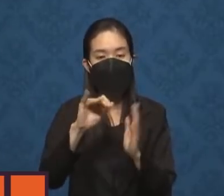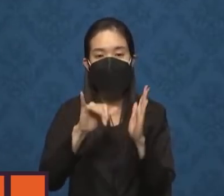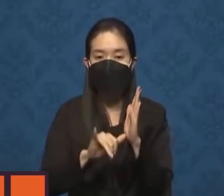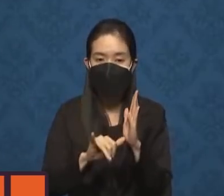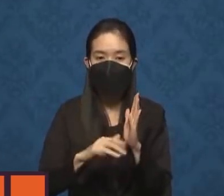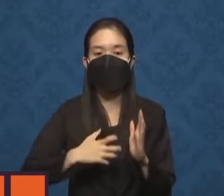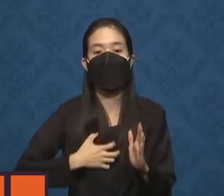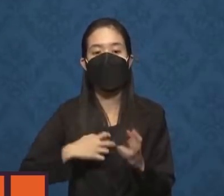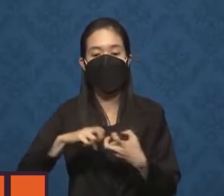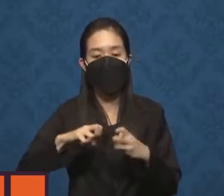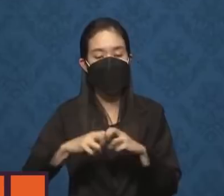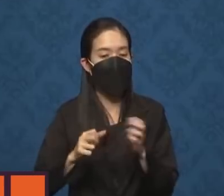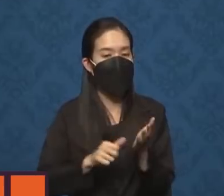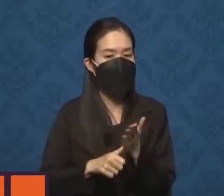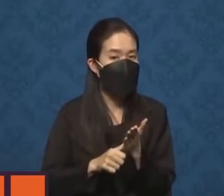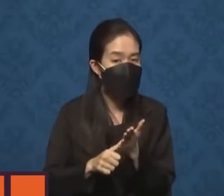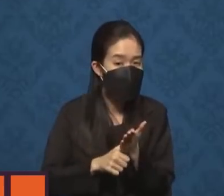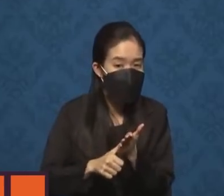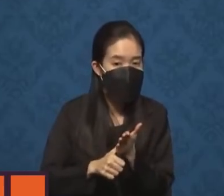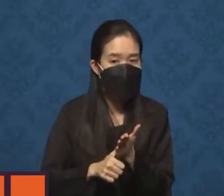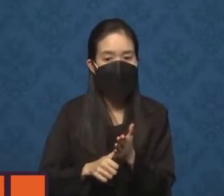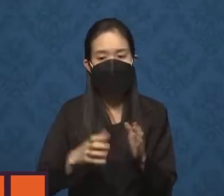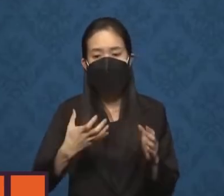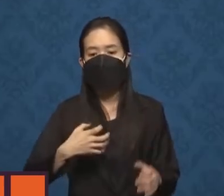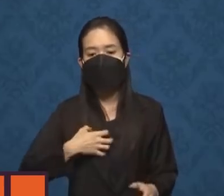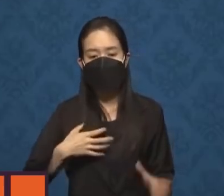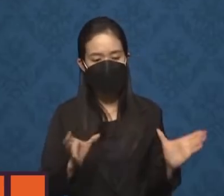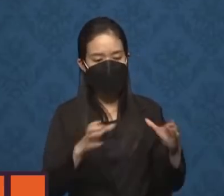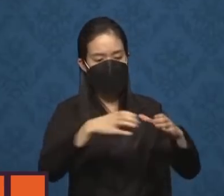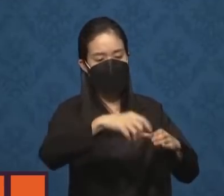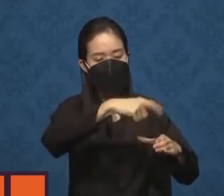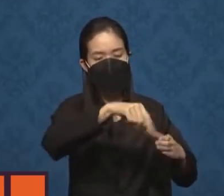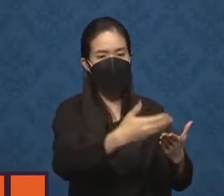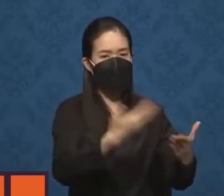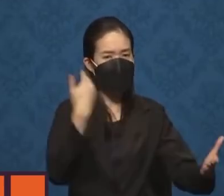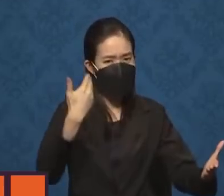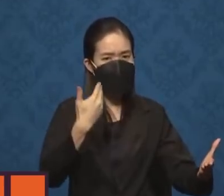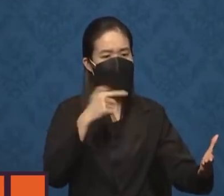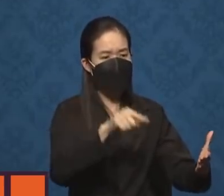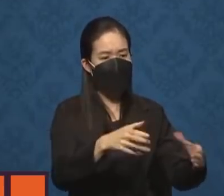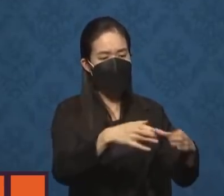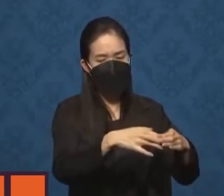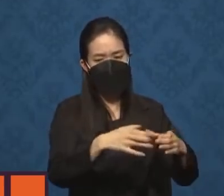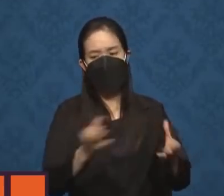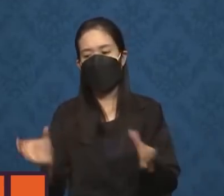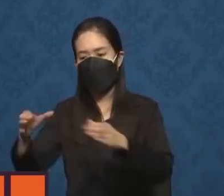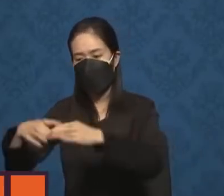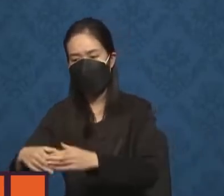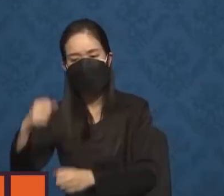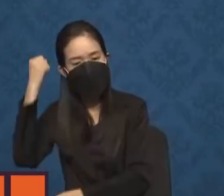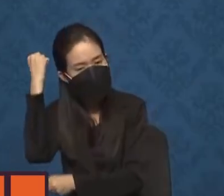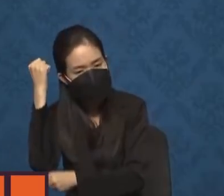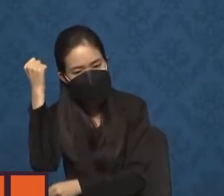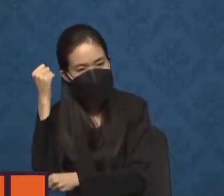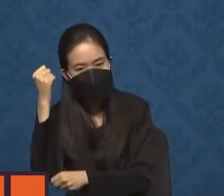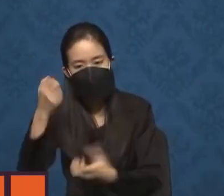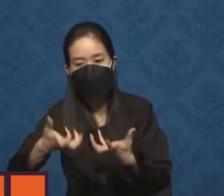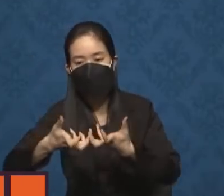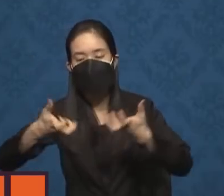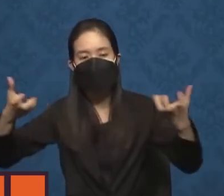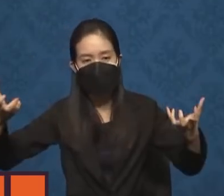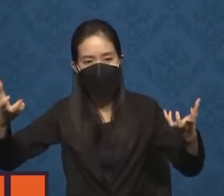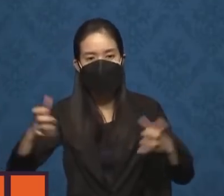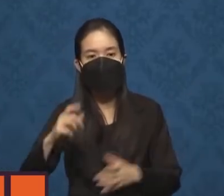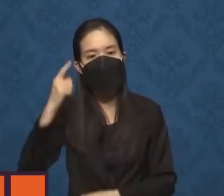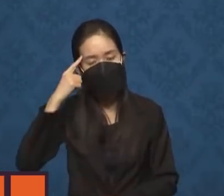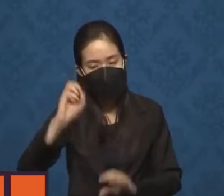ให้เกิดปัญหาอยู่ในกระจุกจนกระจายแล้วสร้างความเหลื่อมล้ำระหว่างคนรวยกับคนจนให้ทางสูงมากยิ่งขึ้น